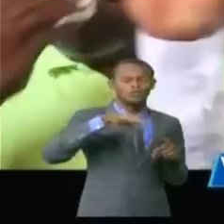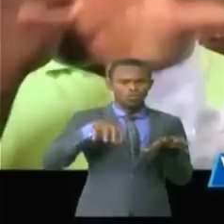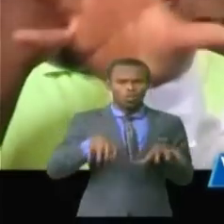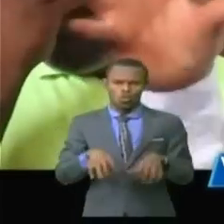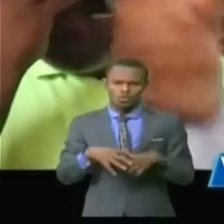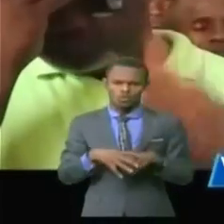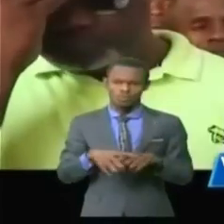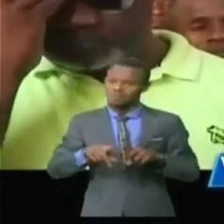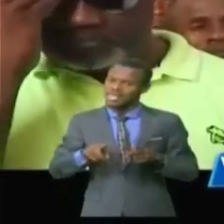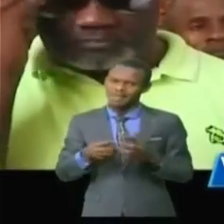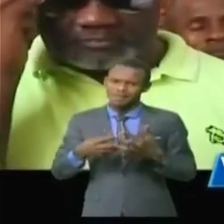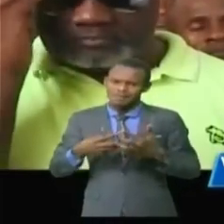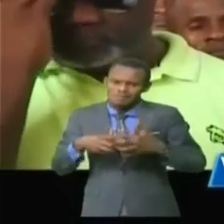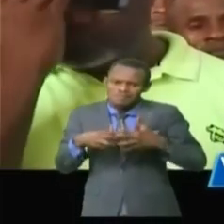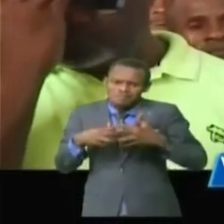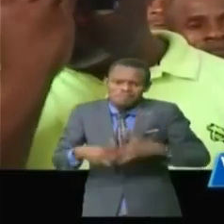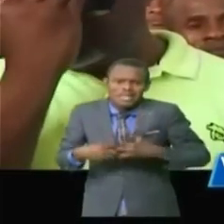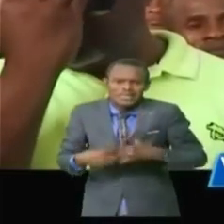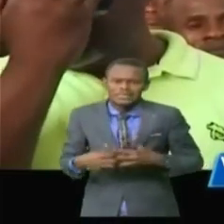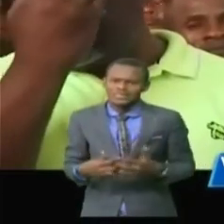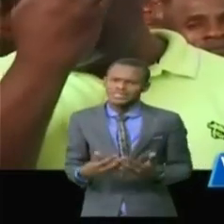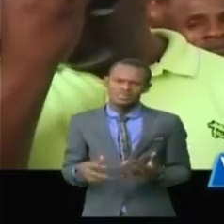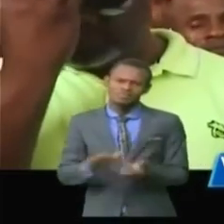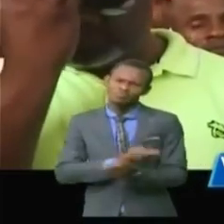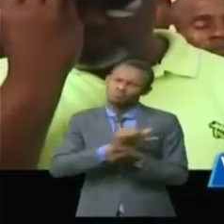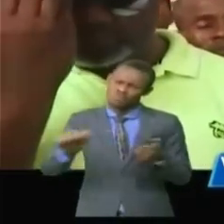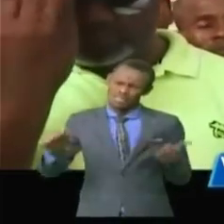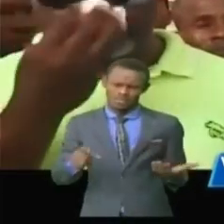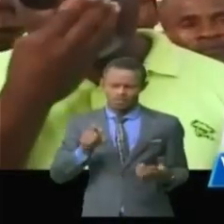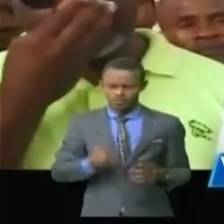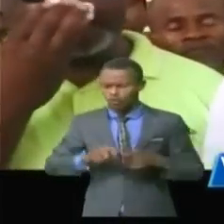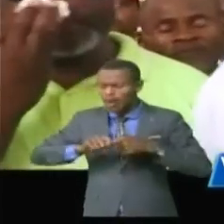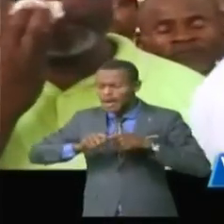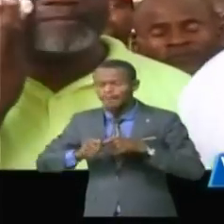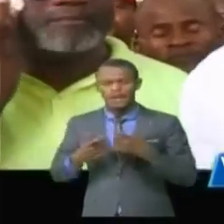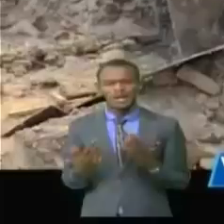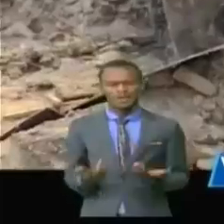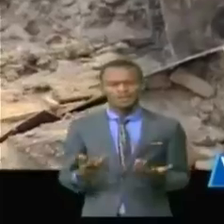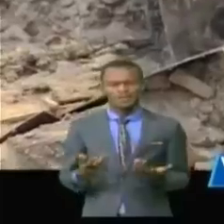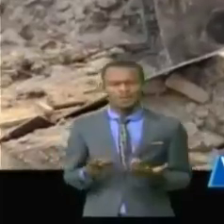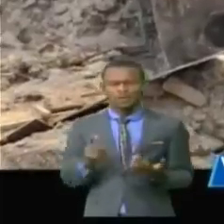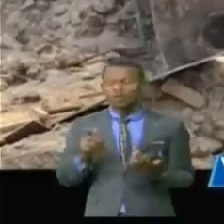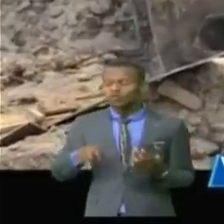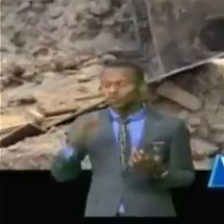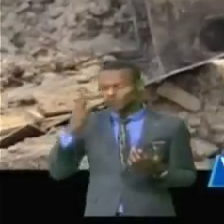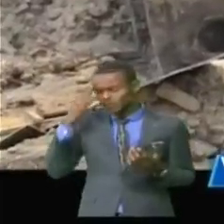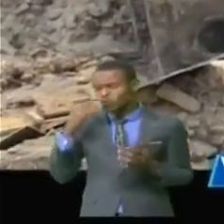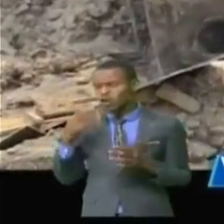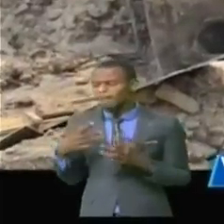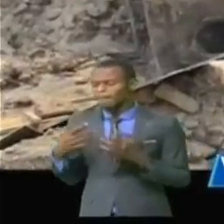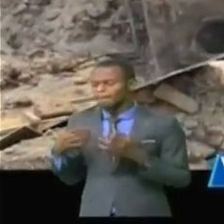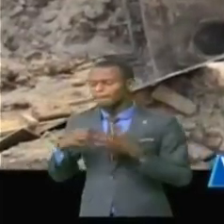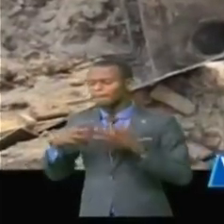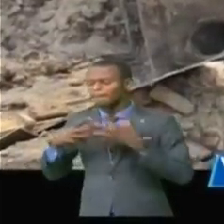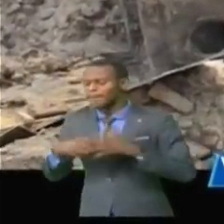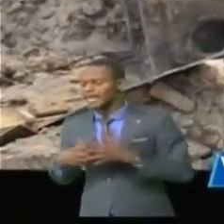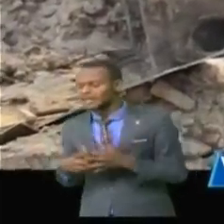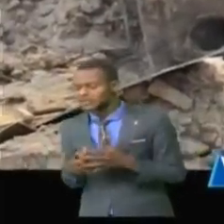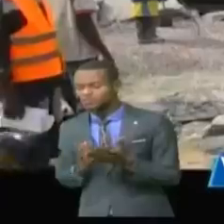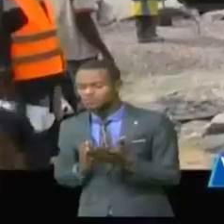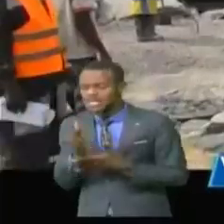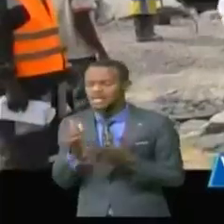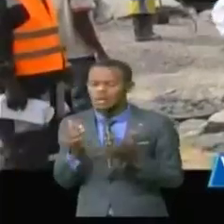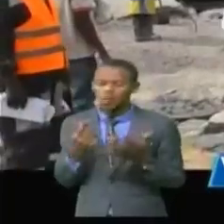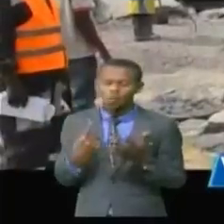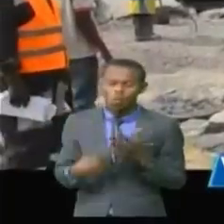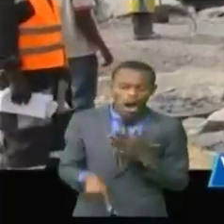qu'à l'intérieur. Puisque avec le programme du gouvernement des 145 territoires, c'est nous qui devons jouer le premier rôle pour transporter tous les